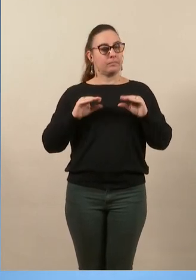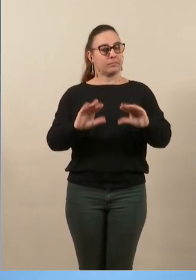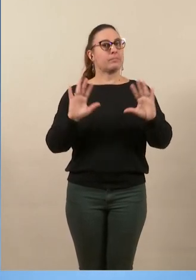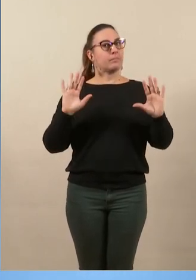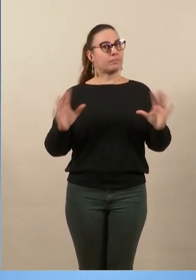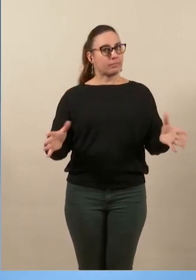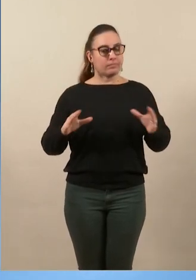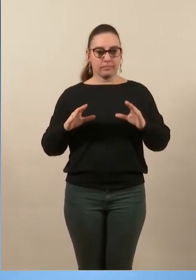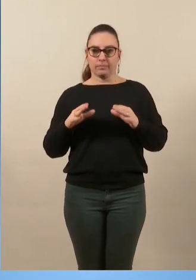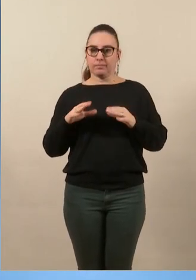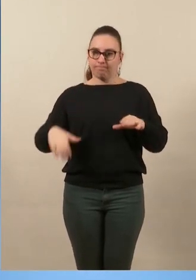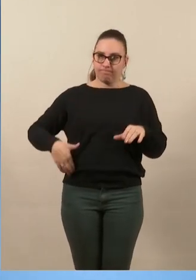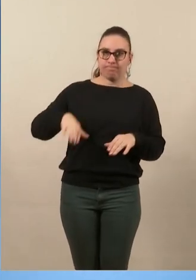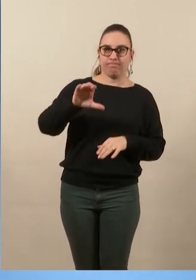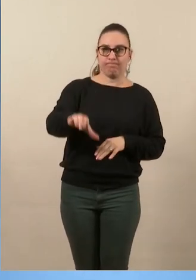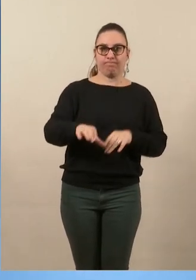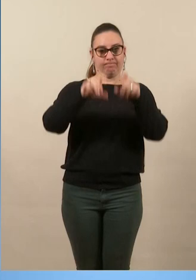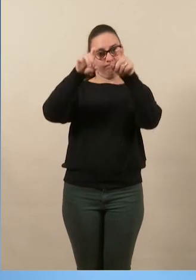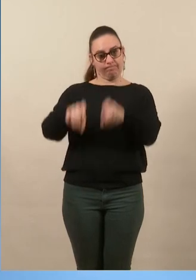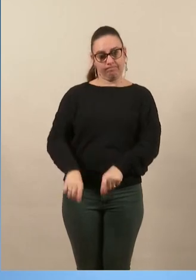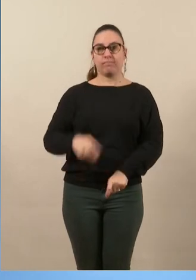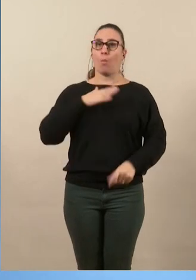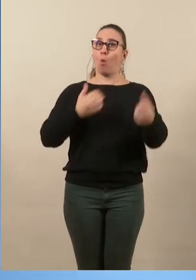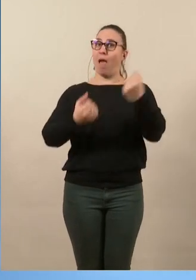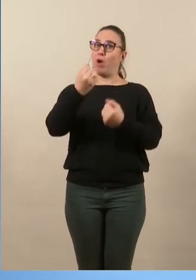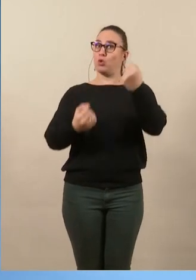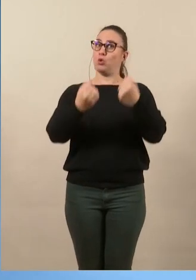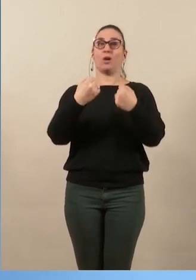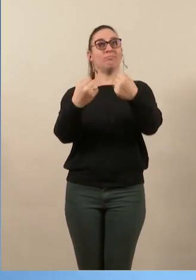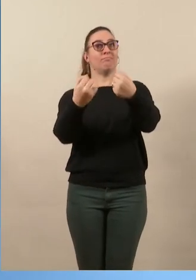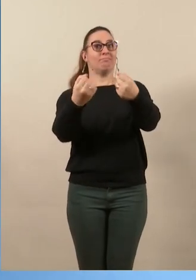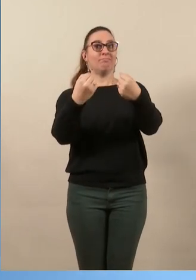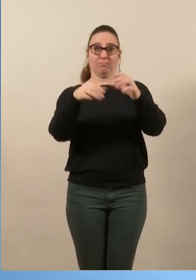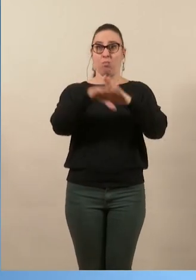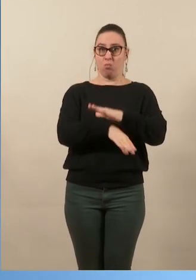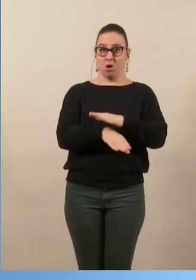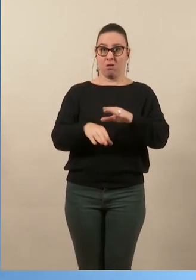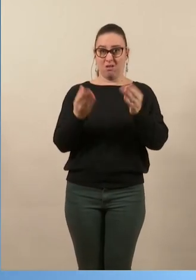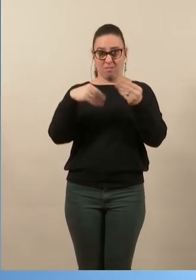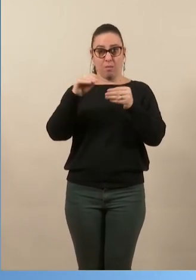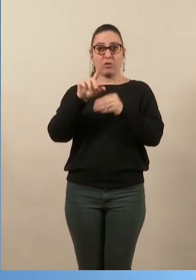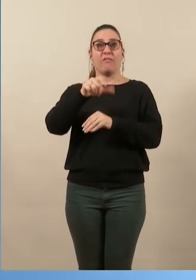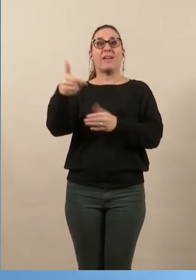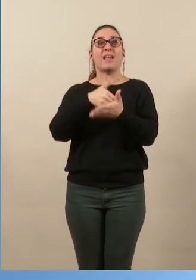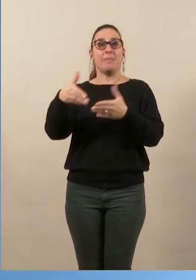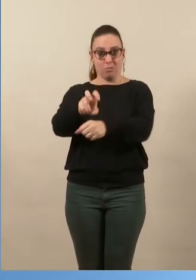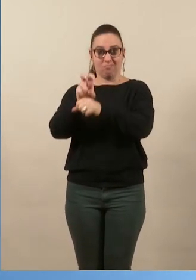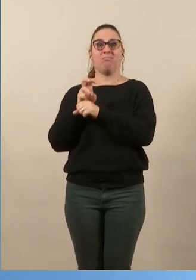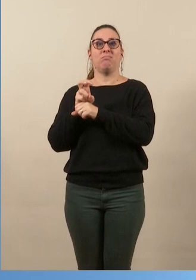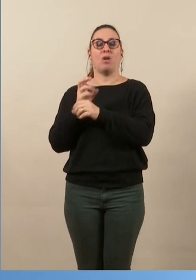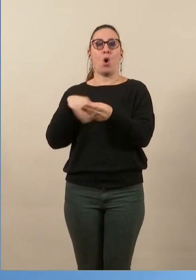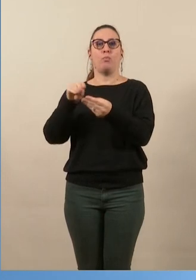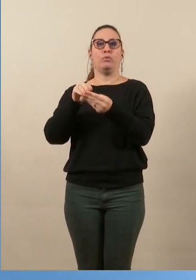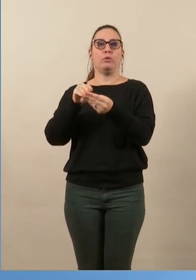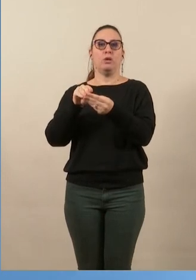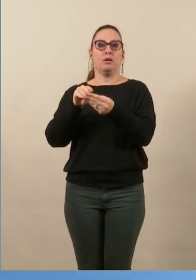traduit par des investissements en moins pour notre véhicule et surtout par un un emprunt supplémentaire de 21 millions d'euros pour ce